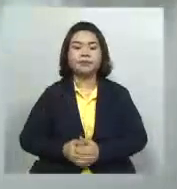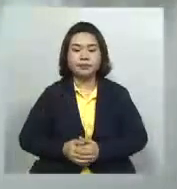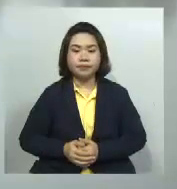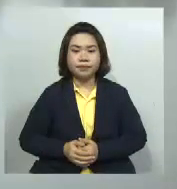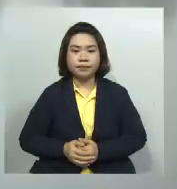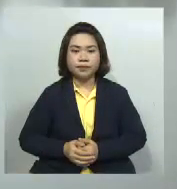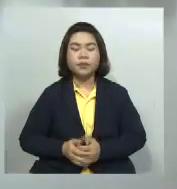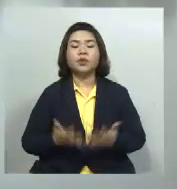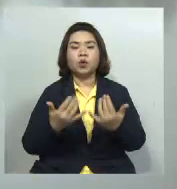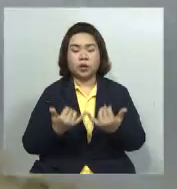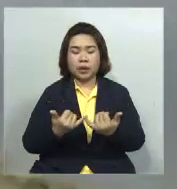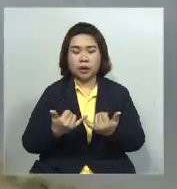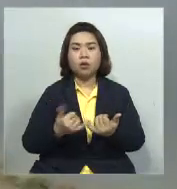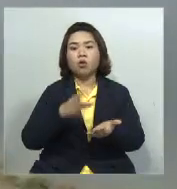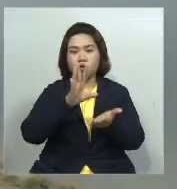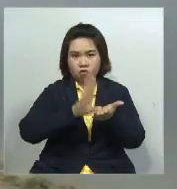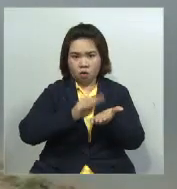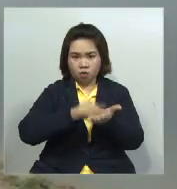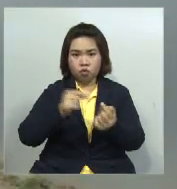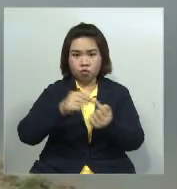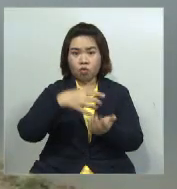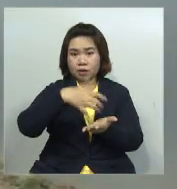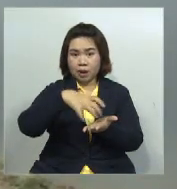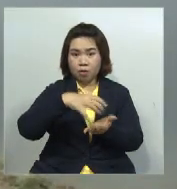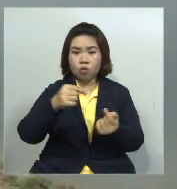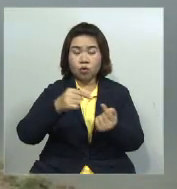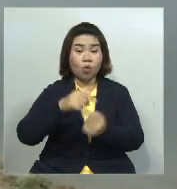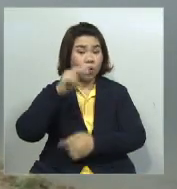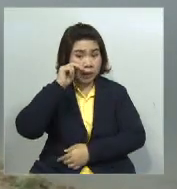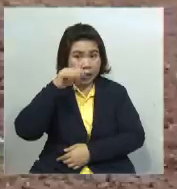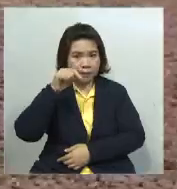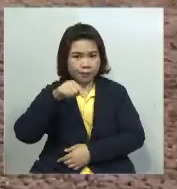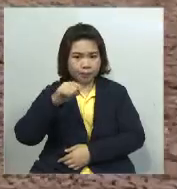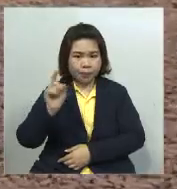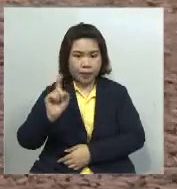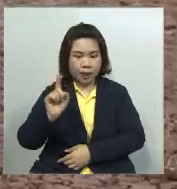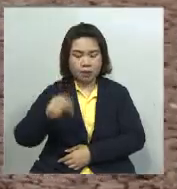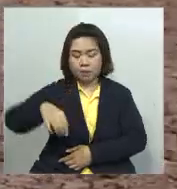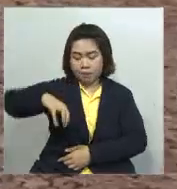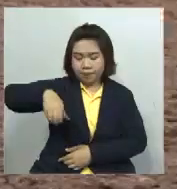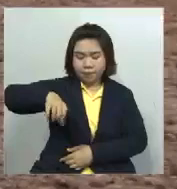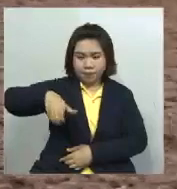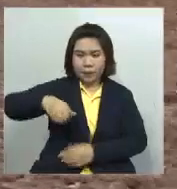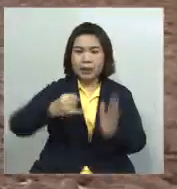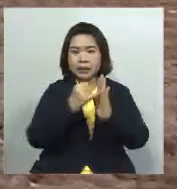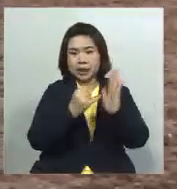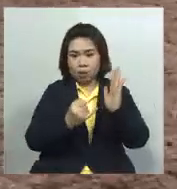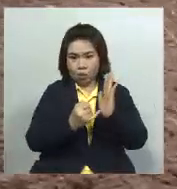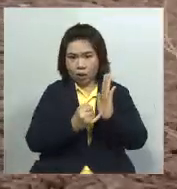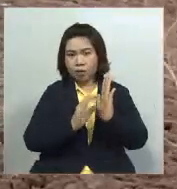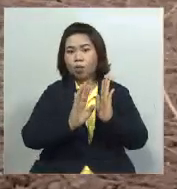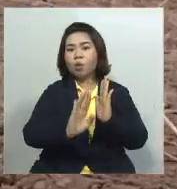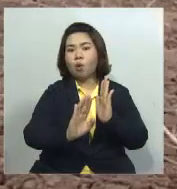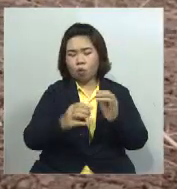การรายงานของการบริหารจัดการน้ำเพื่อการอุปโภคบริโภคช่วงหน้าแล้งนี้นะคะทางการประปาส่วนภูมิภาคเขต6